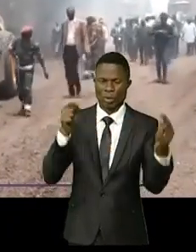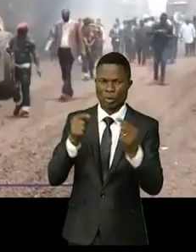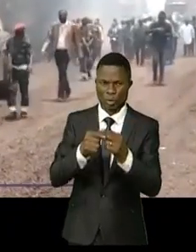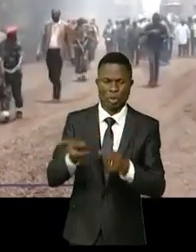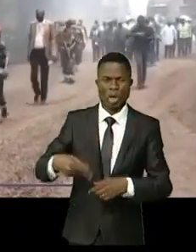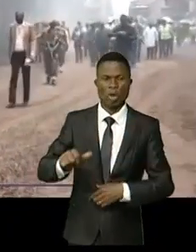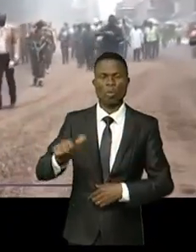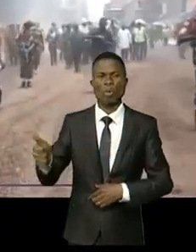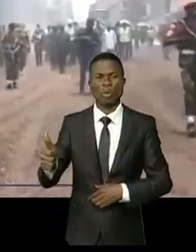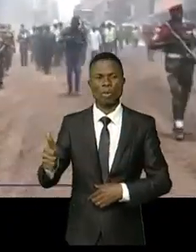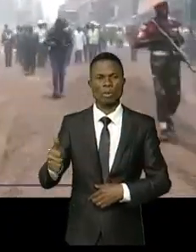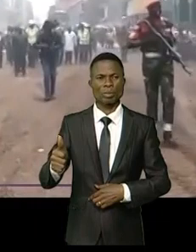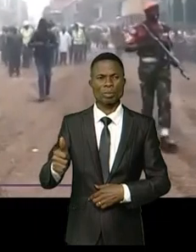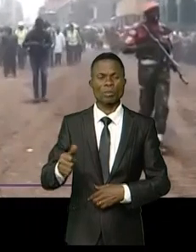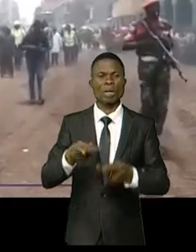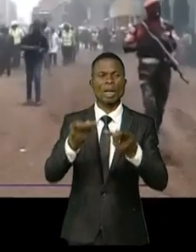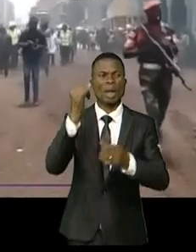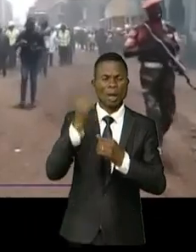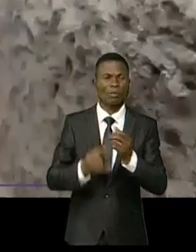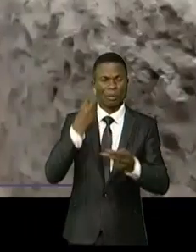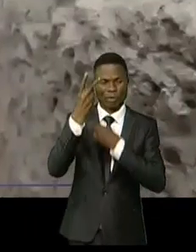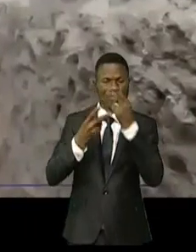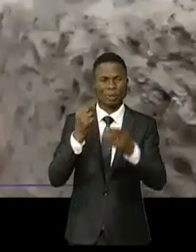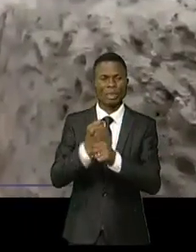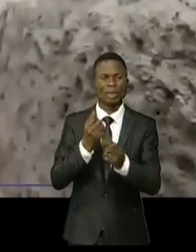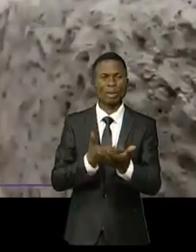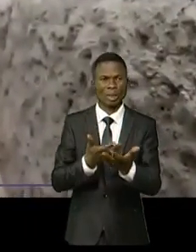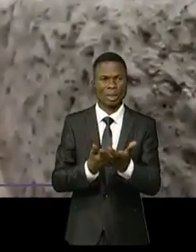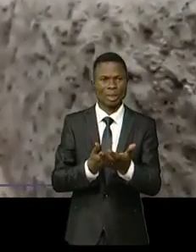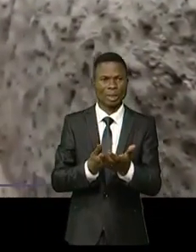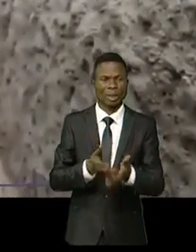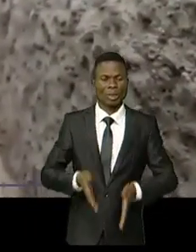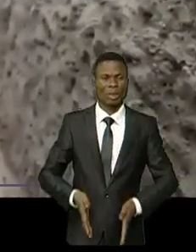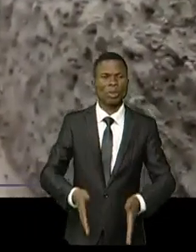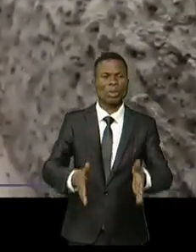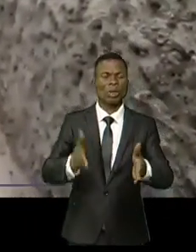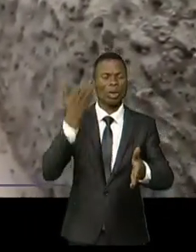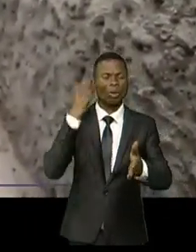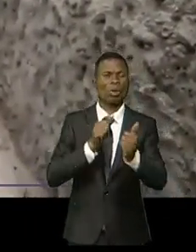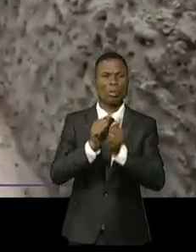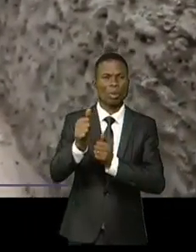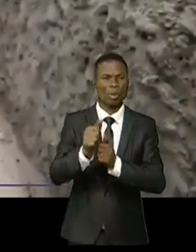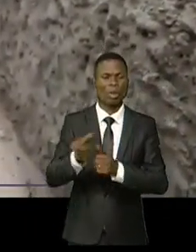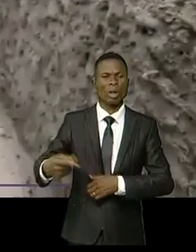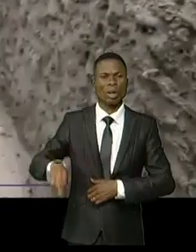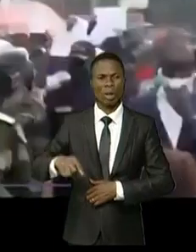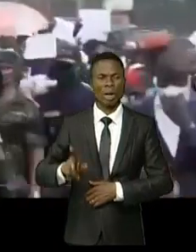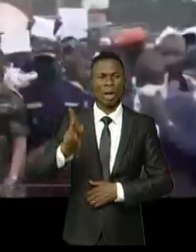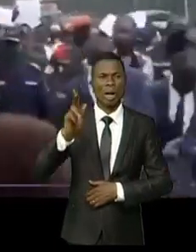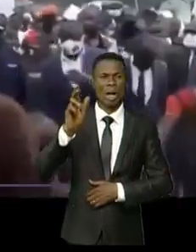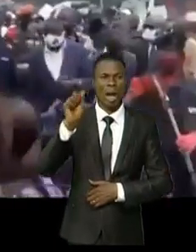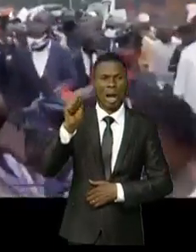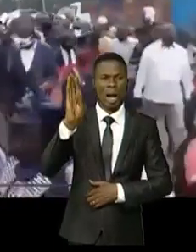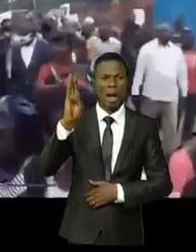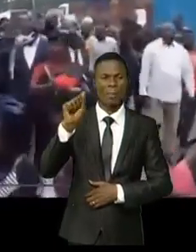Tchoukoudou. Le point des chutes de cette visite d'inspection fut la canalisation des eaux au niveau du rond-point abattoir